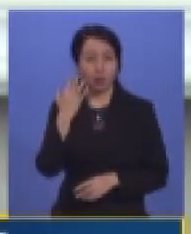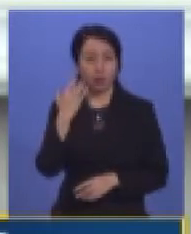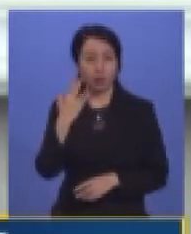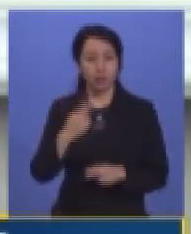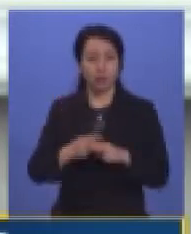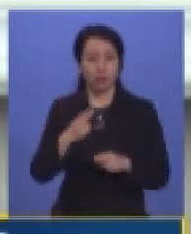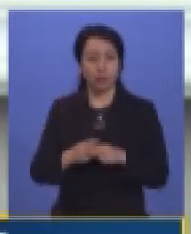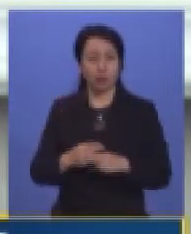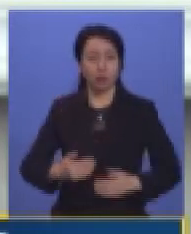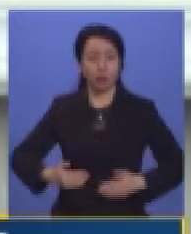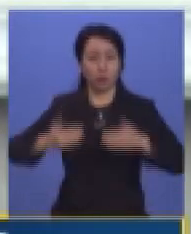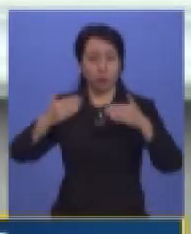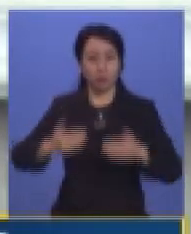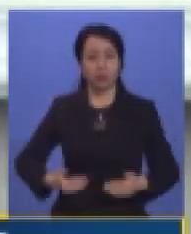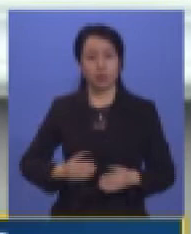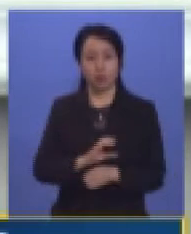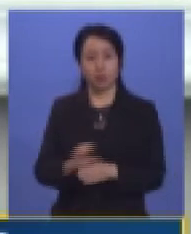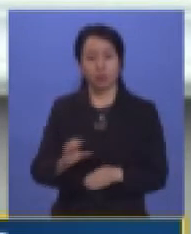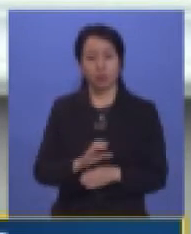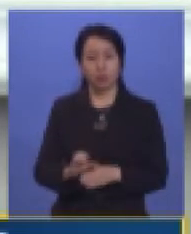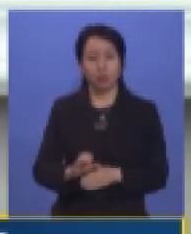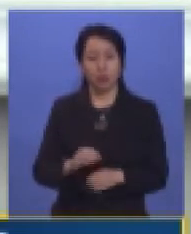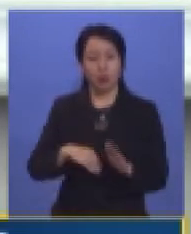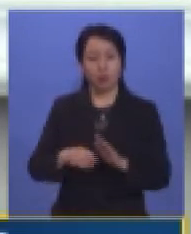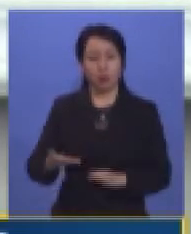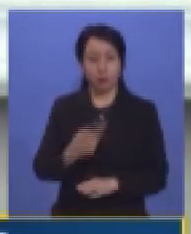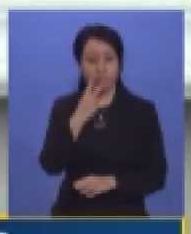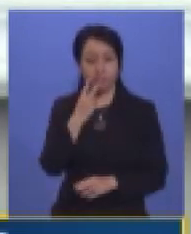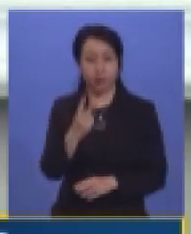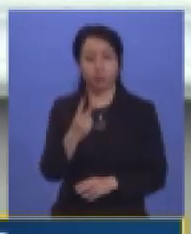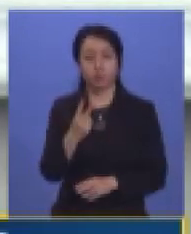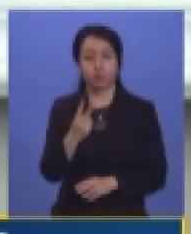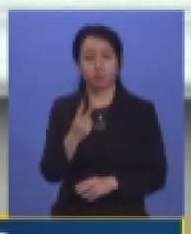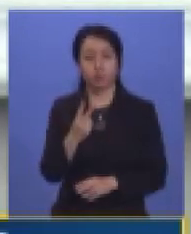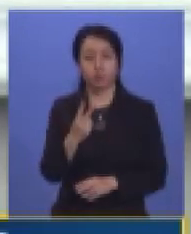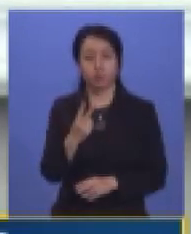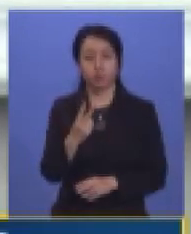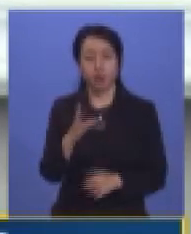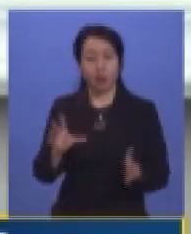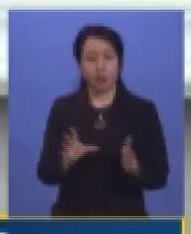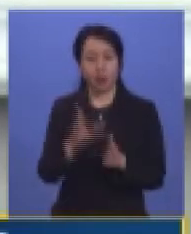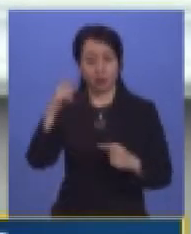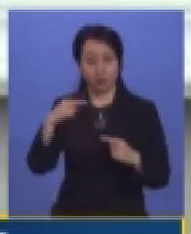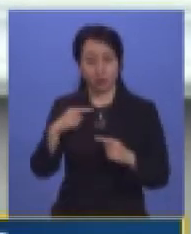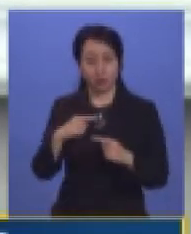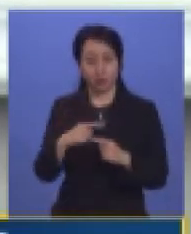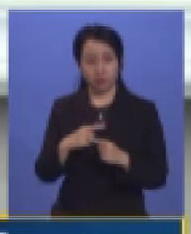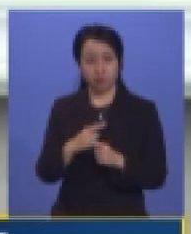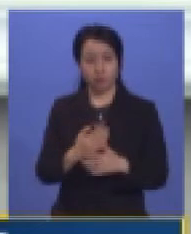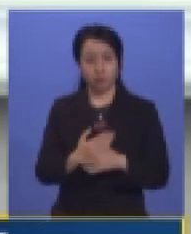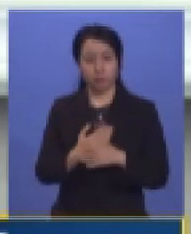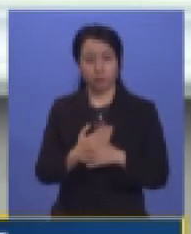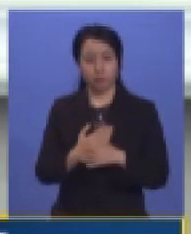конструкции эффекты мы видим электрощит его не и подержите